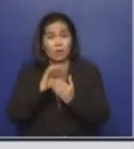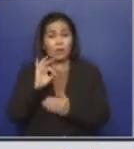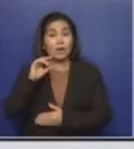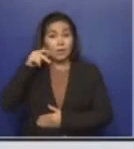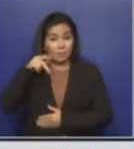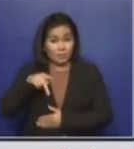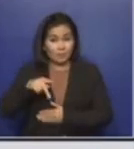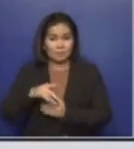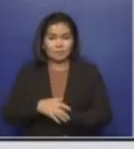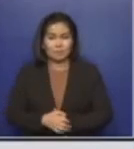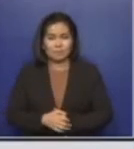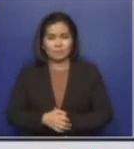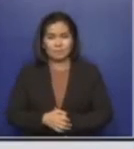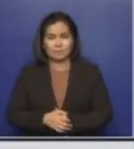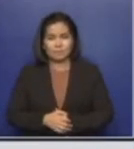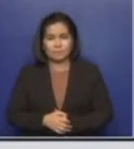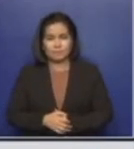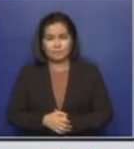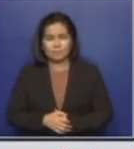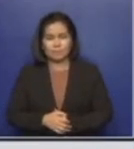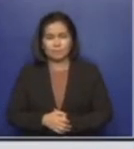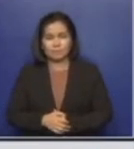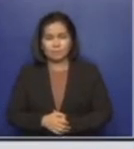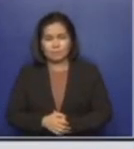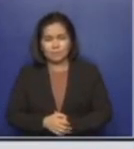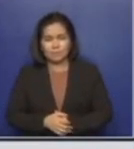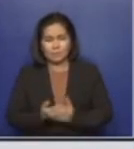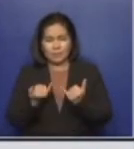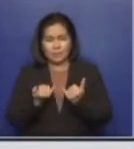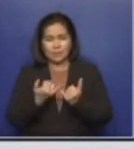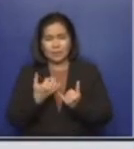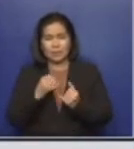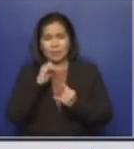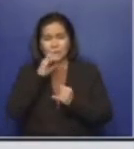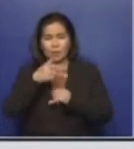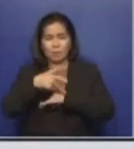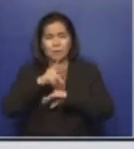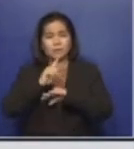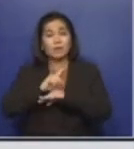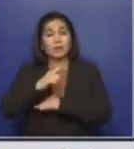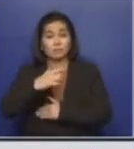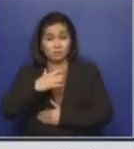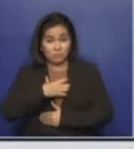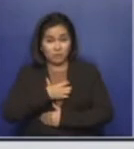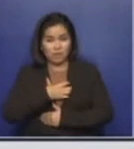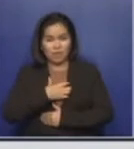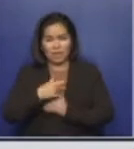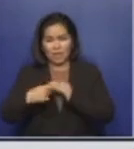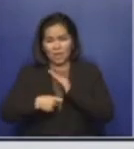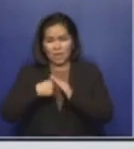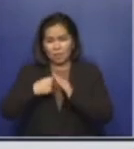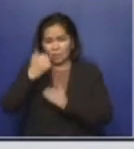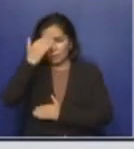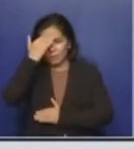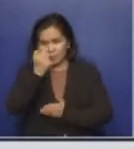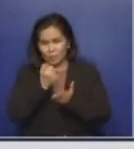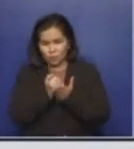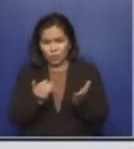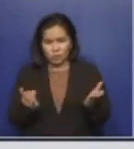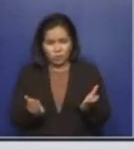ลูกผมจะกราบเรียนประธานว่าแบบนี้เราทำไมไม่ส่งเสริมเขา